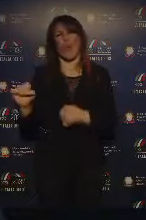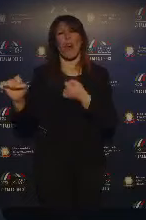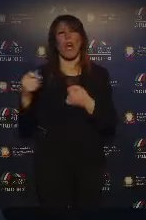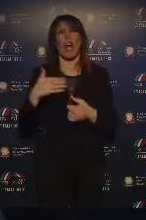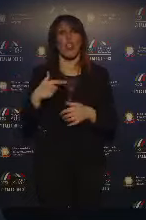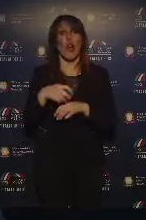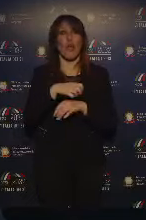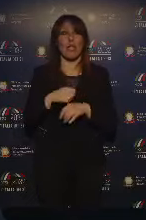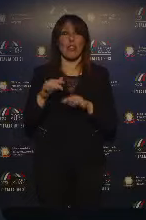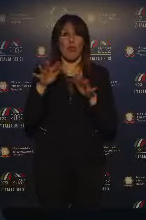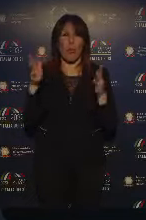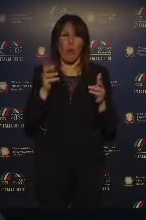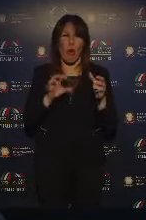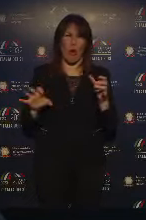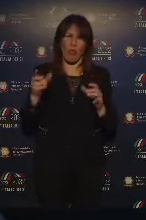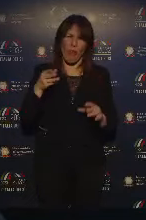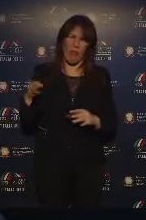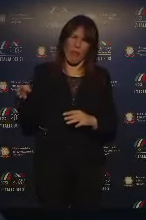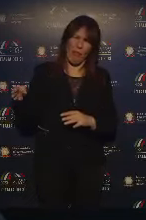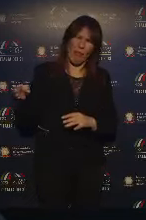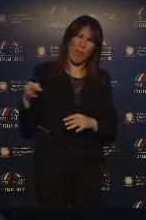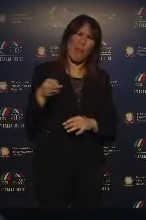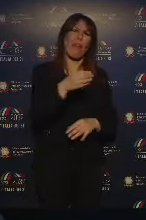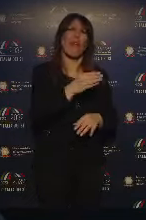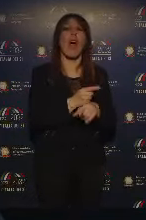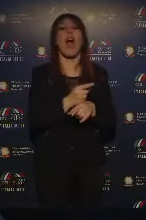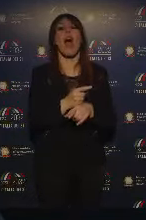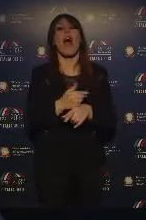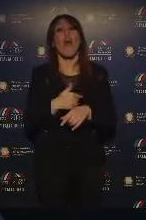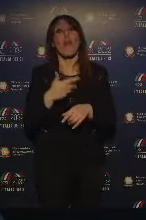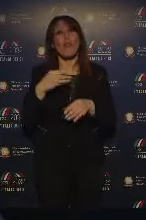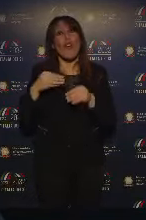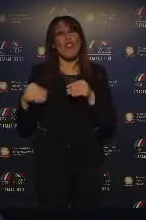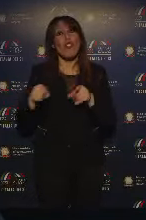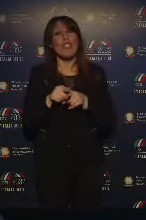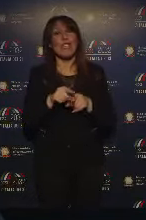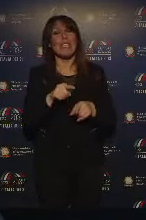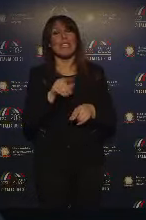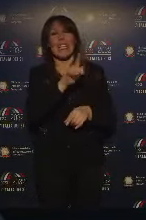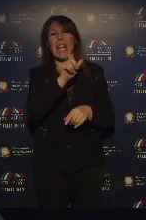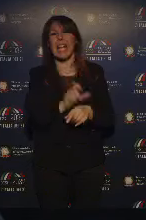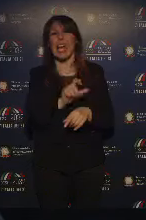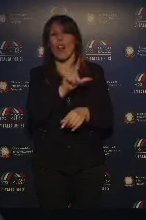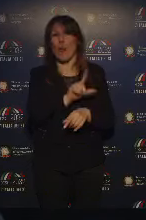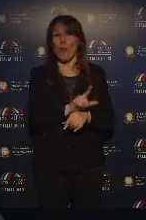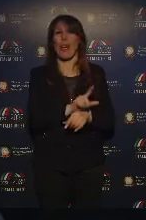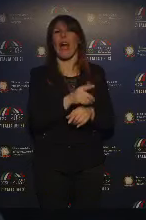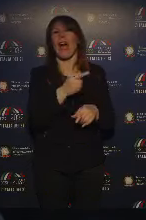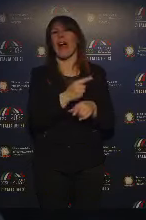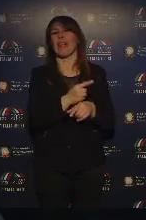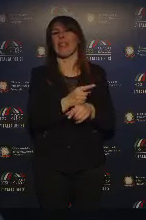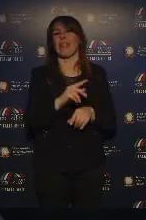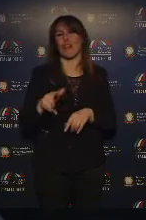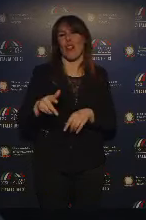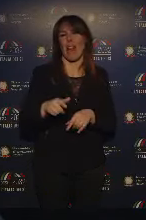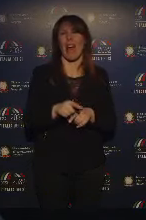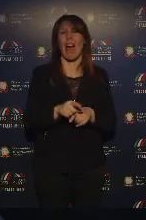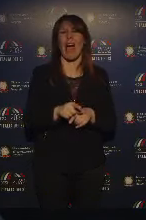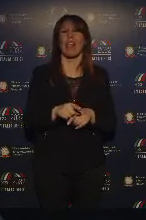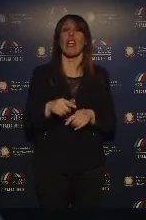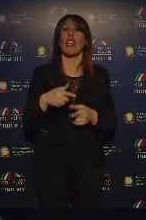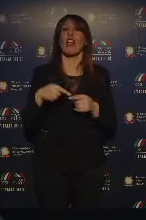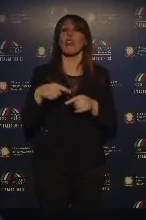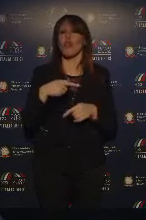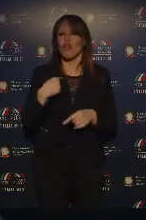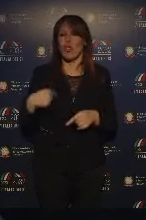mondo sto sentendo professionisti italiani Lucani Lombardi siciliani che stanno lavorando in Cina in Turchia in Argentina in